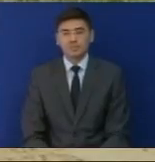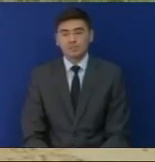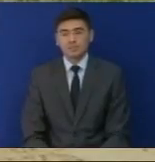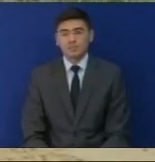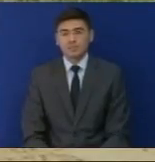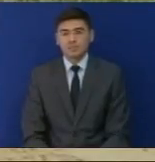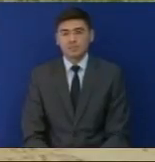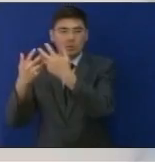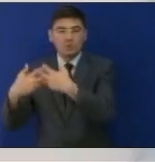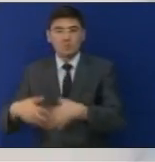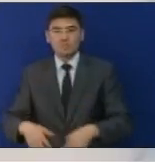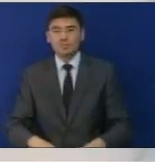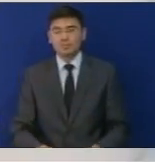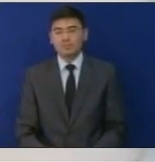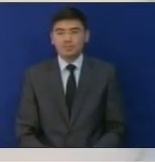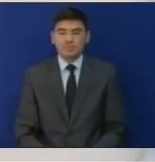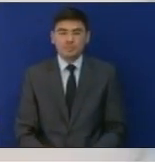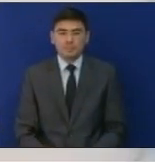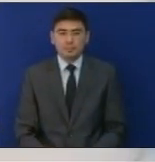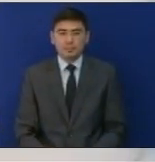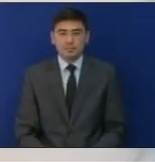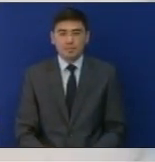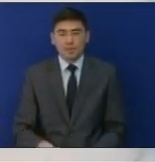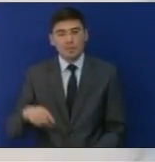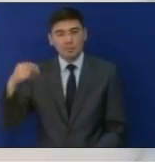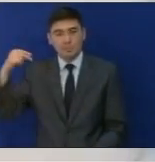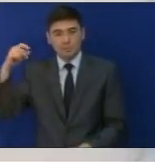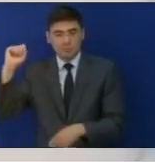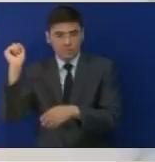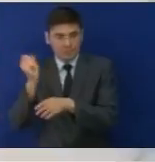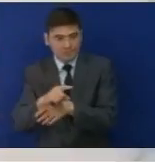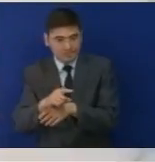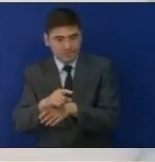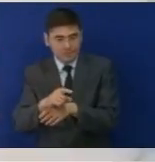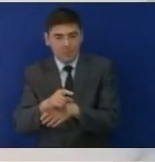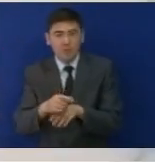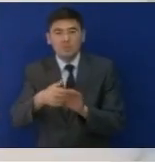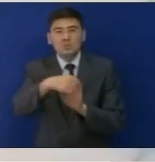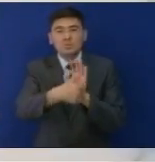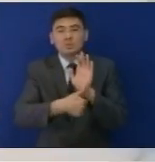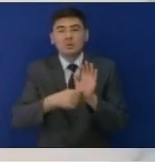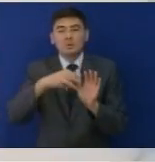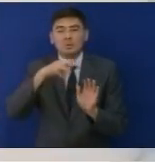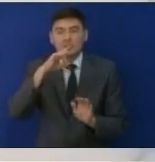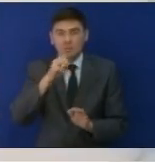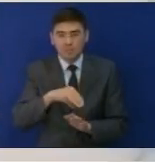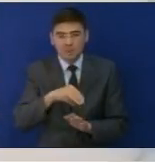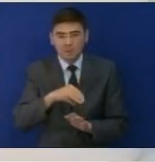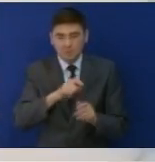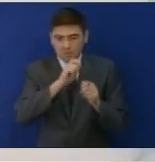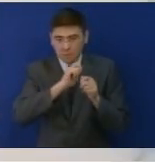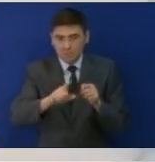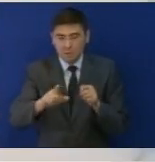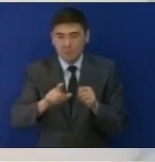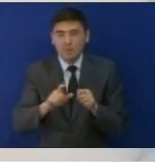Макзумов, телеканал «Семей». Согласно распоряжению главы государства Касым-Жомарт Тукаева, 16 марта этого года проводится